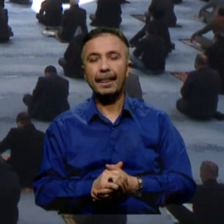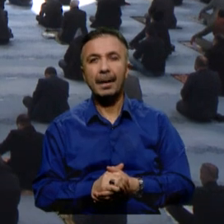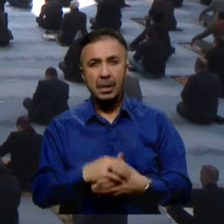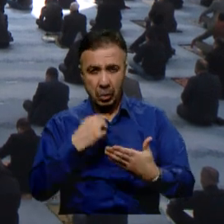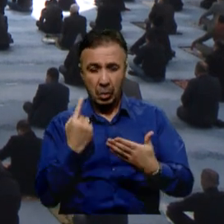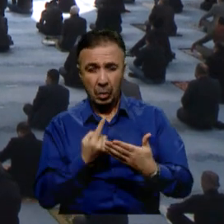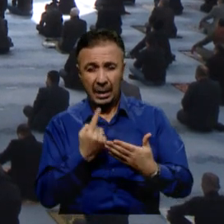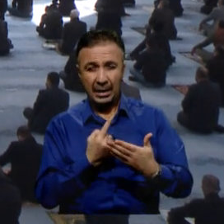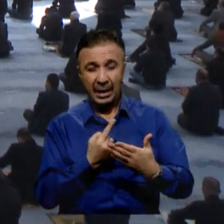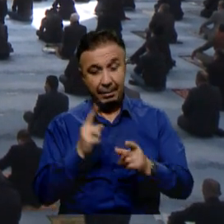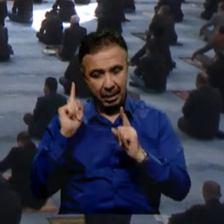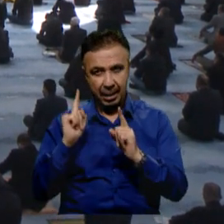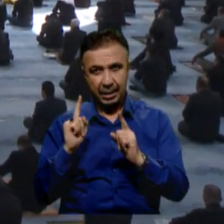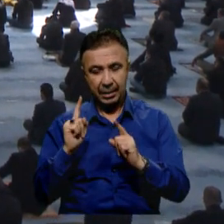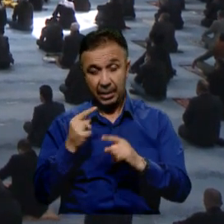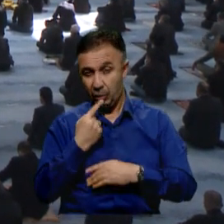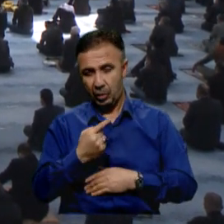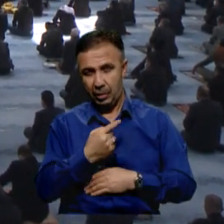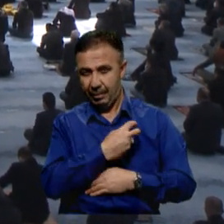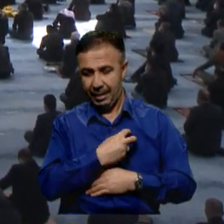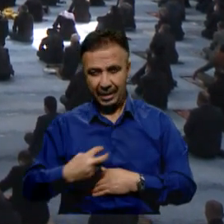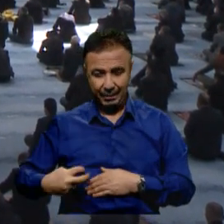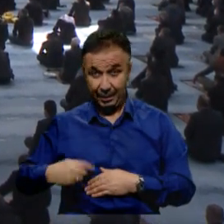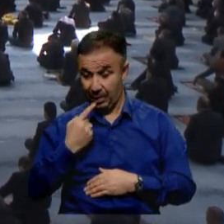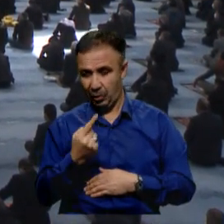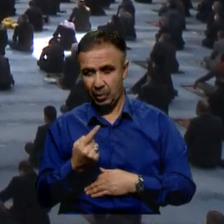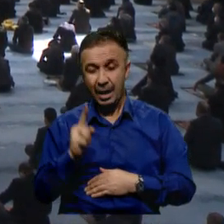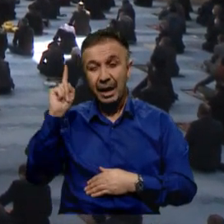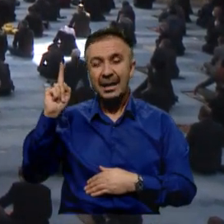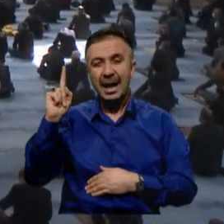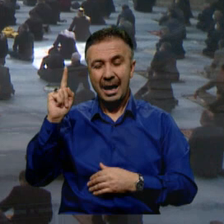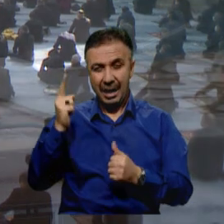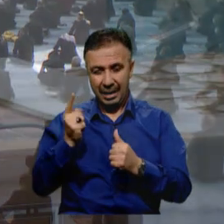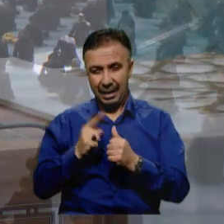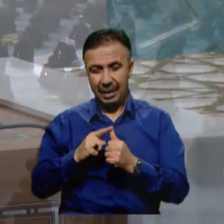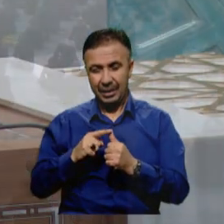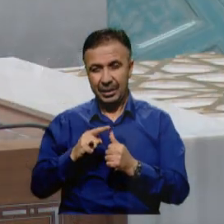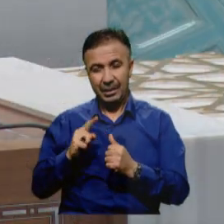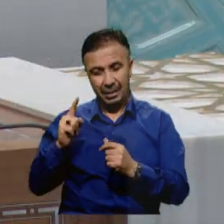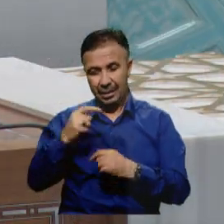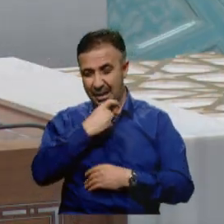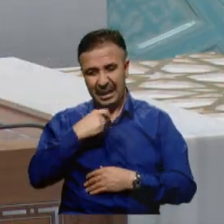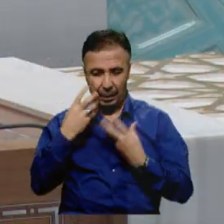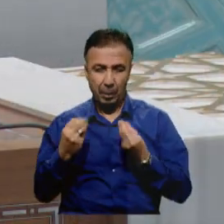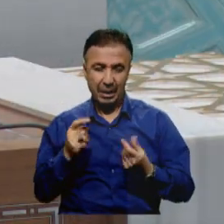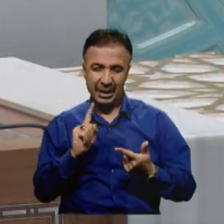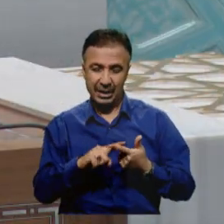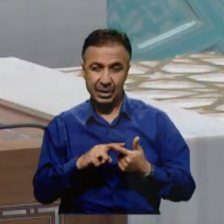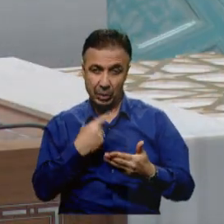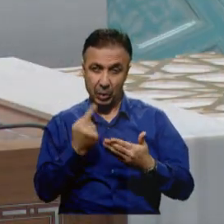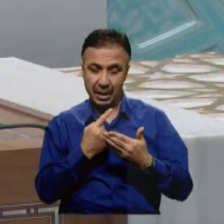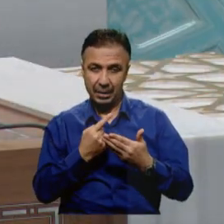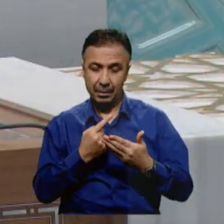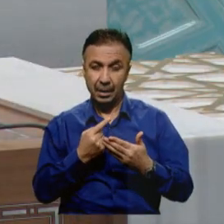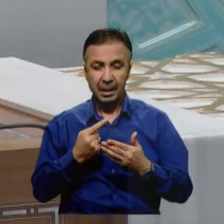Kur'an-ı Kerim'e karşı diyor Efendimiz. İkinci, Allah'a karşı samimiyet, din samimiyettir diyor. İkincisi, Kur'an-ı Kerim'e